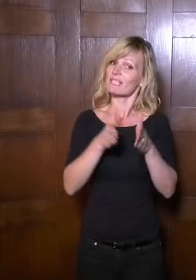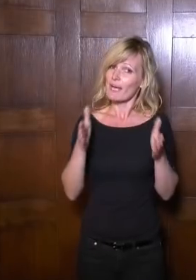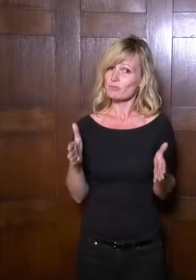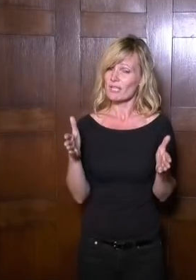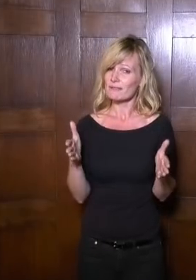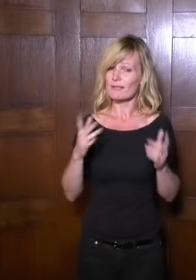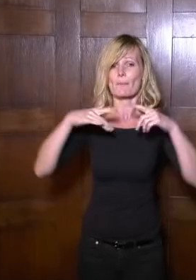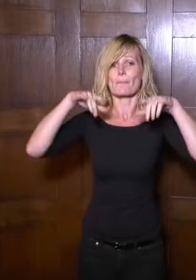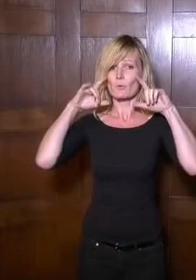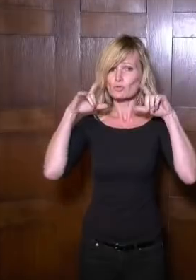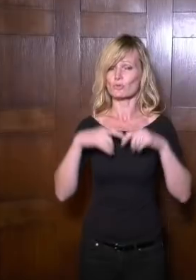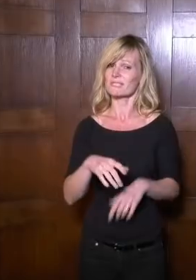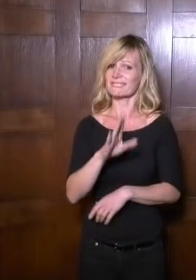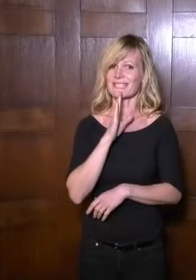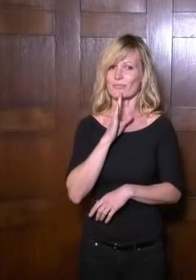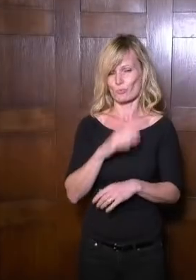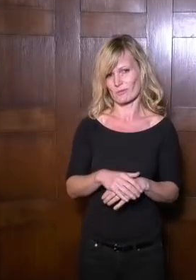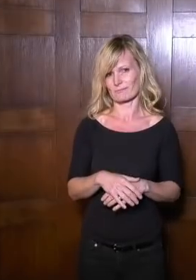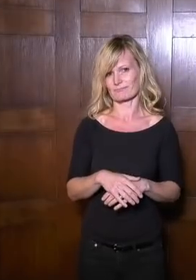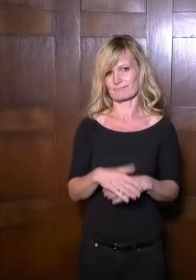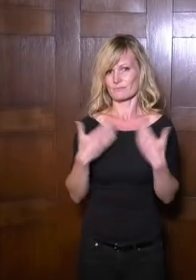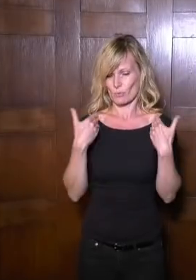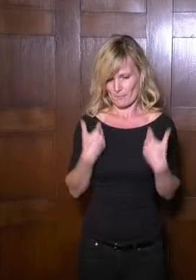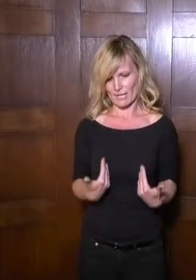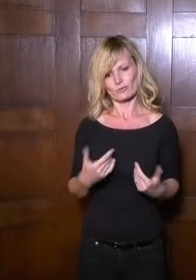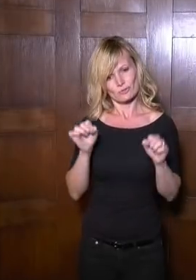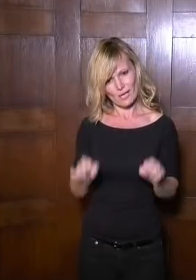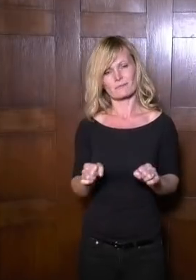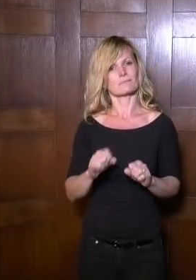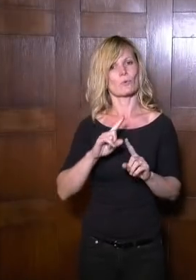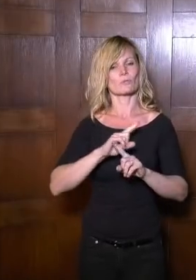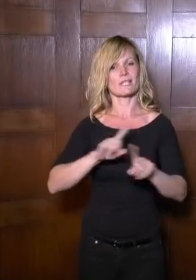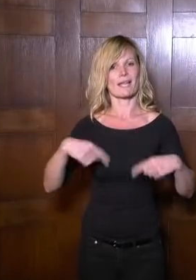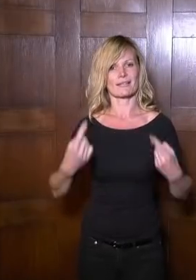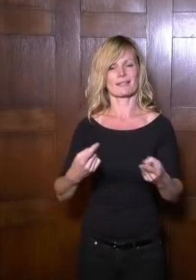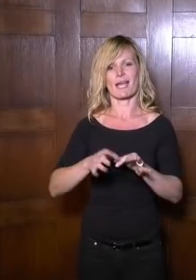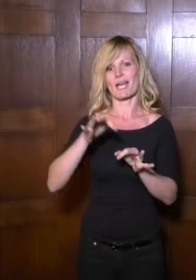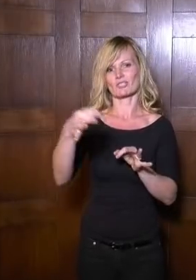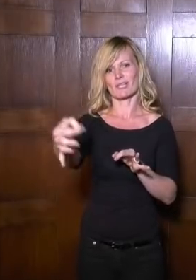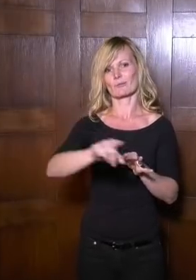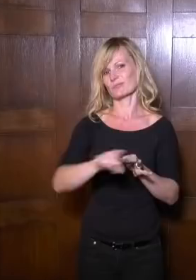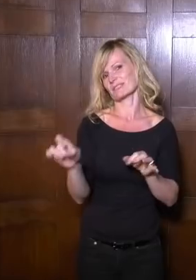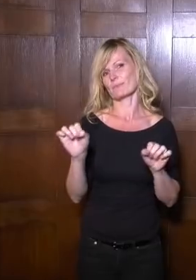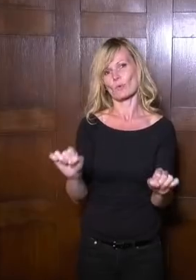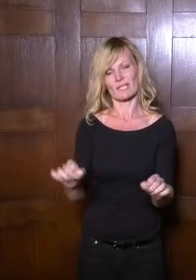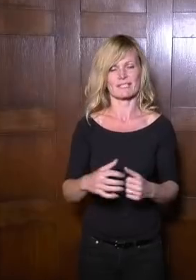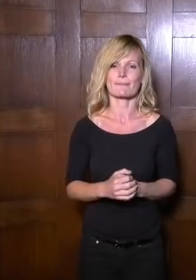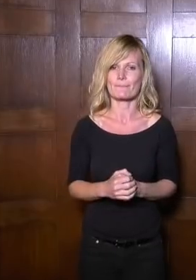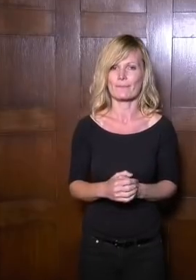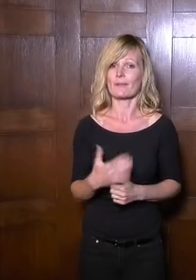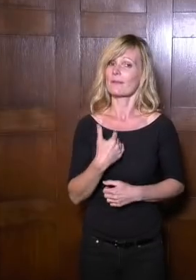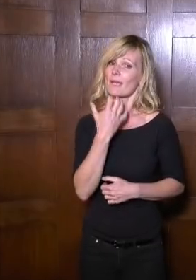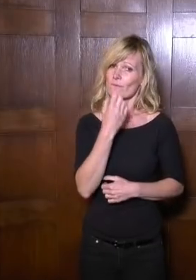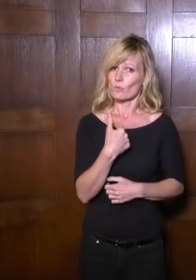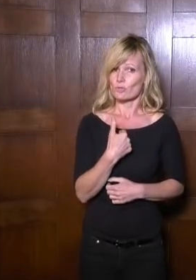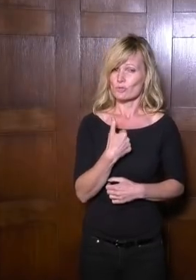und Mundschutz reicht nach menschlichem Ermessen aus, dass man sich nicht anstecken kann. Und jetzt wäre mein Wunsch, dass